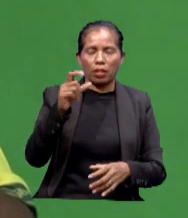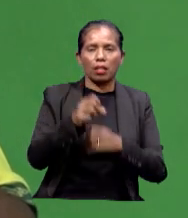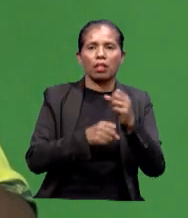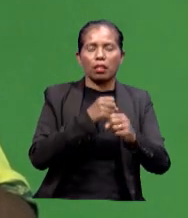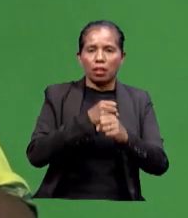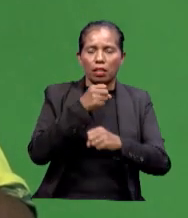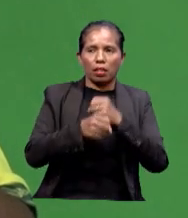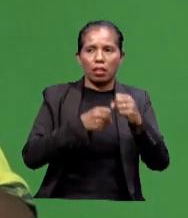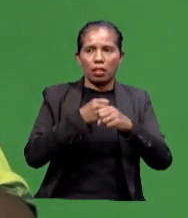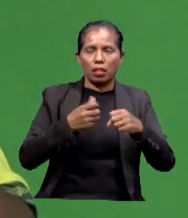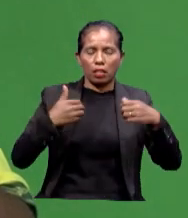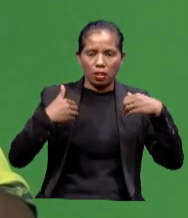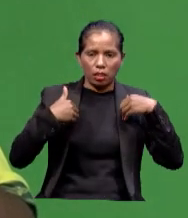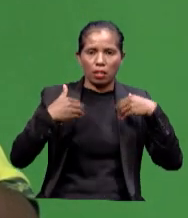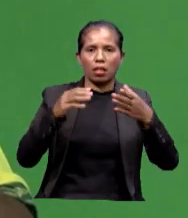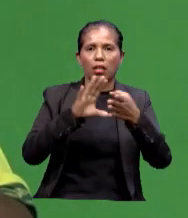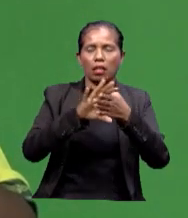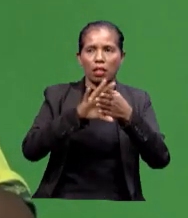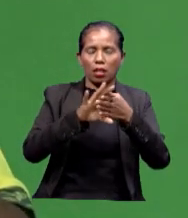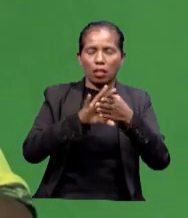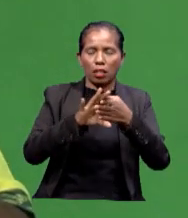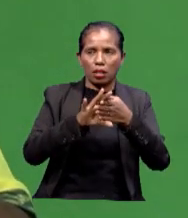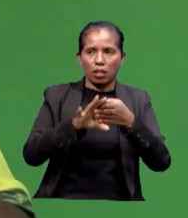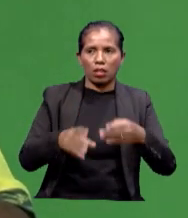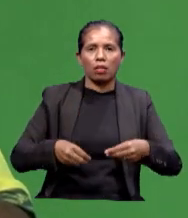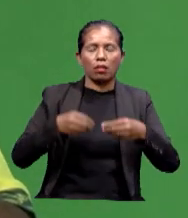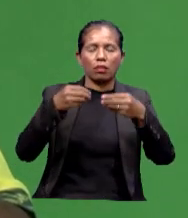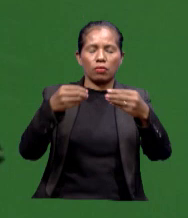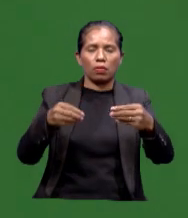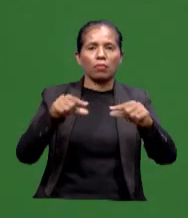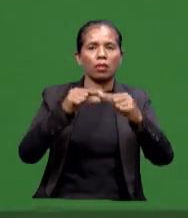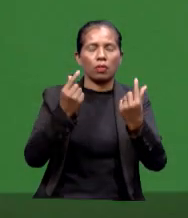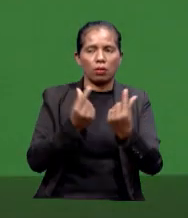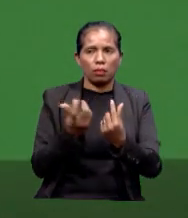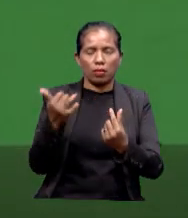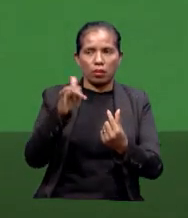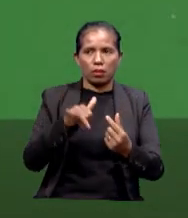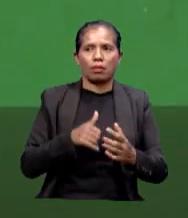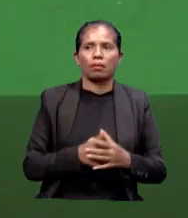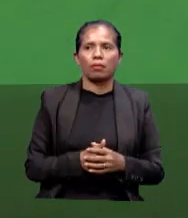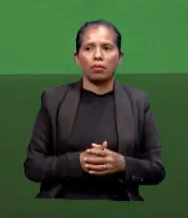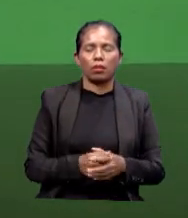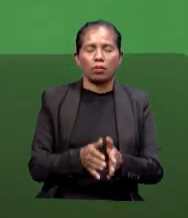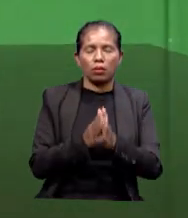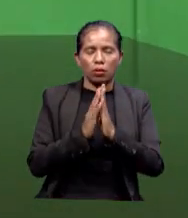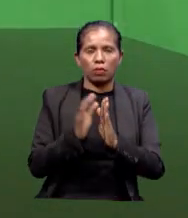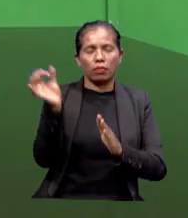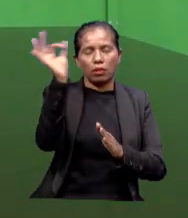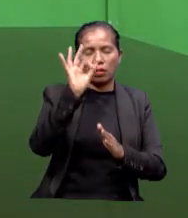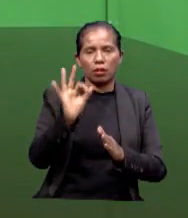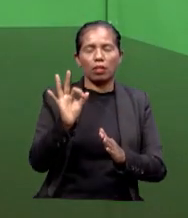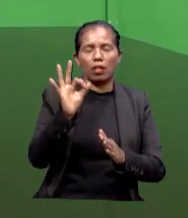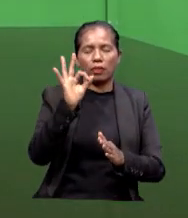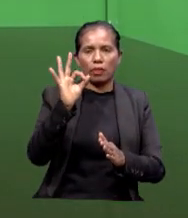tinantina iha karta konviti ofisial ba klub sir. Hipólito Soares mos husba federasi futebol Timor